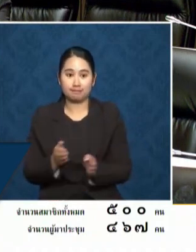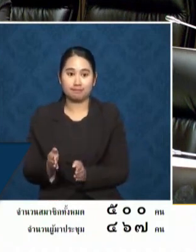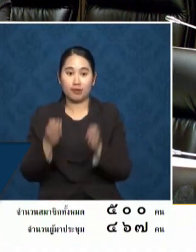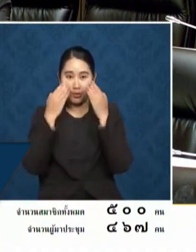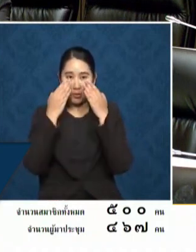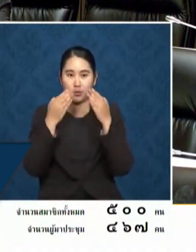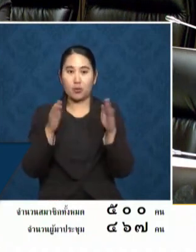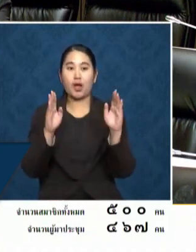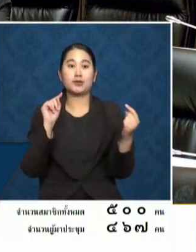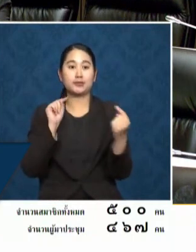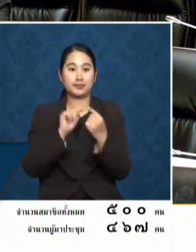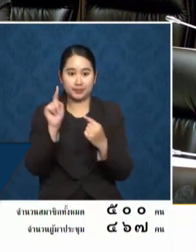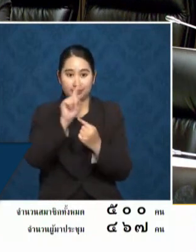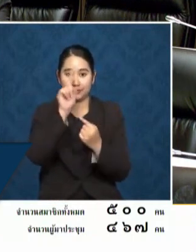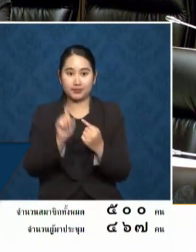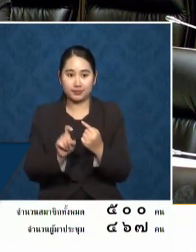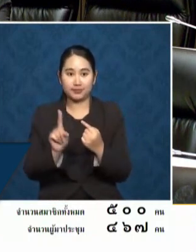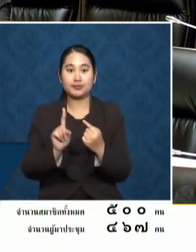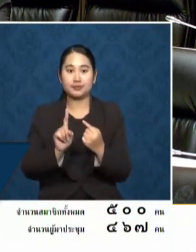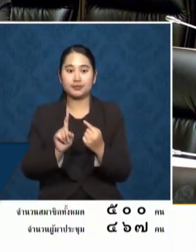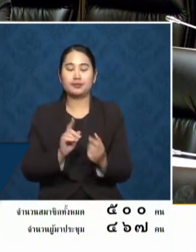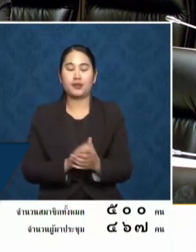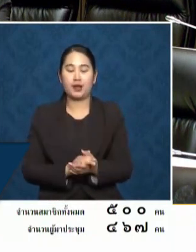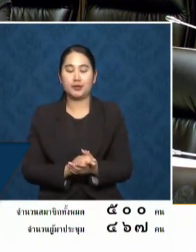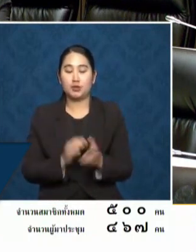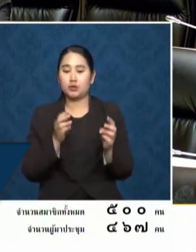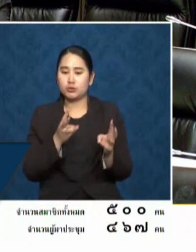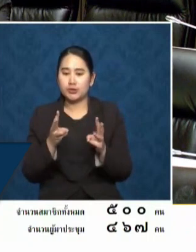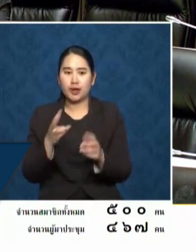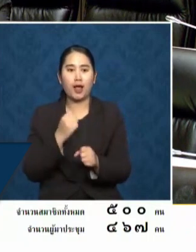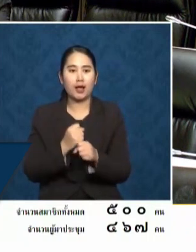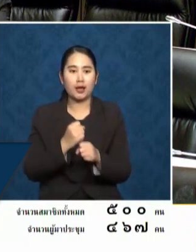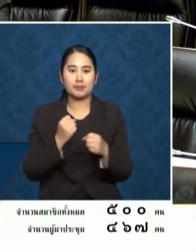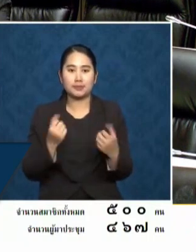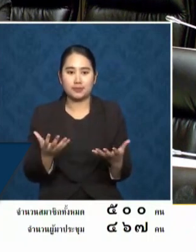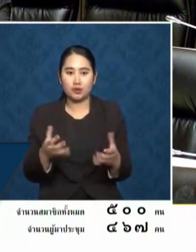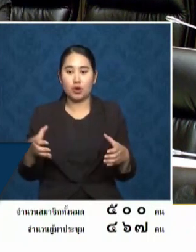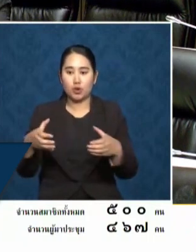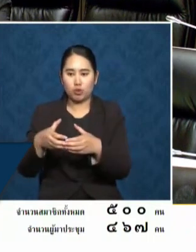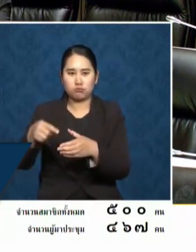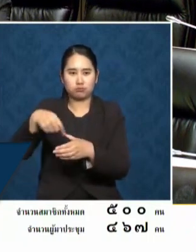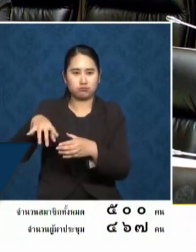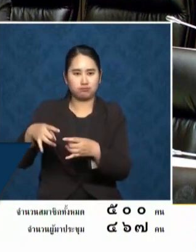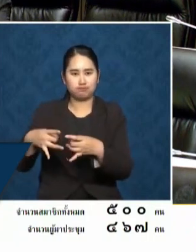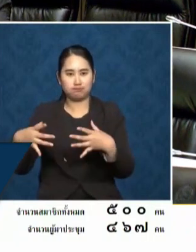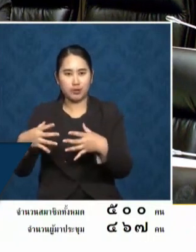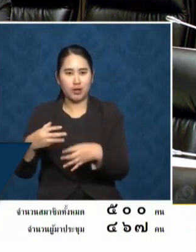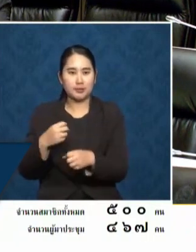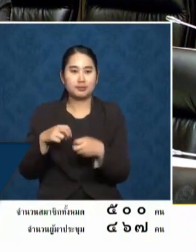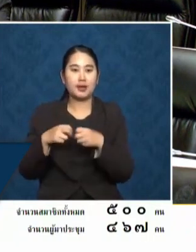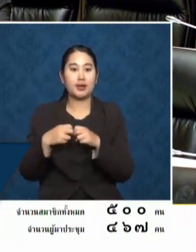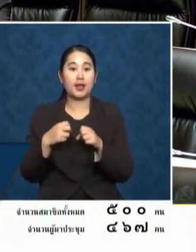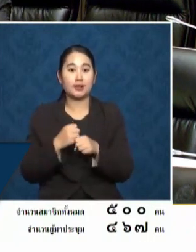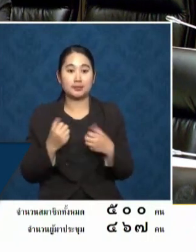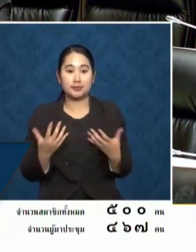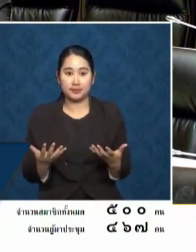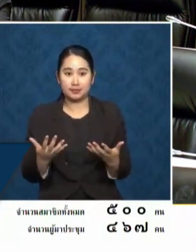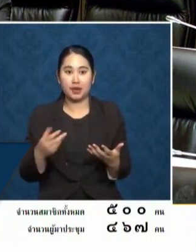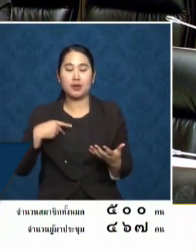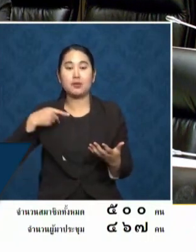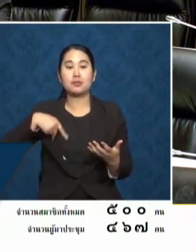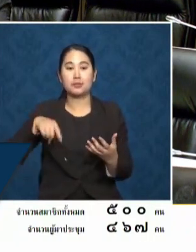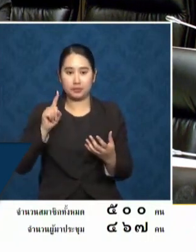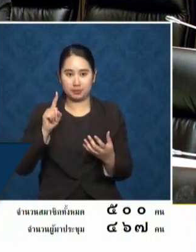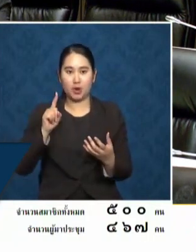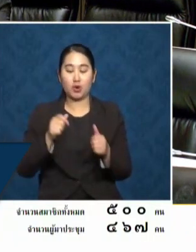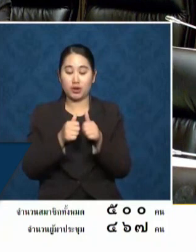ประธานคือคำถามที่ว่าเราจะปฏิบัติกับผู้เห็นต่างและคลี่คลายความขัดแย้งกันอย่างไรที่จะเป็นประโยชน์ที่